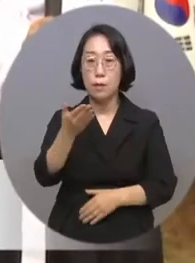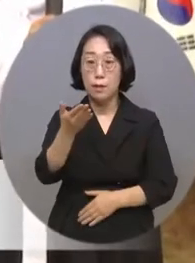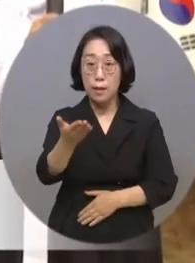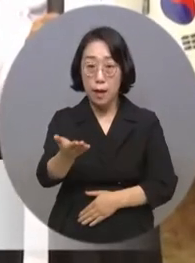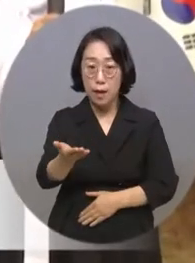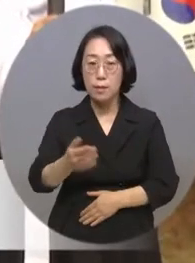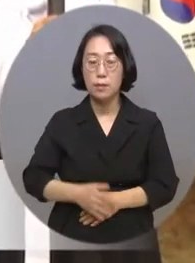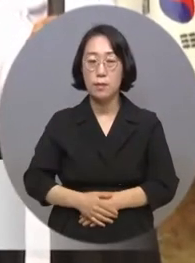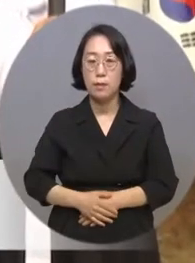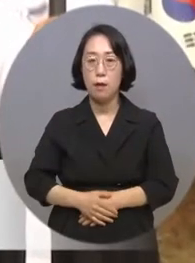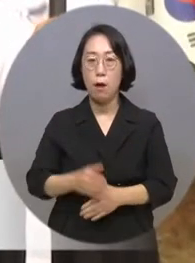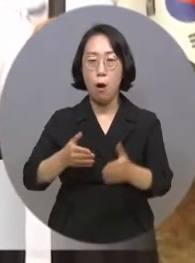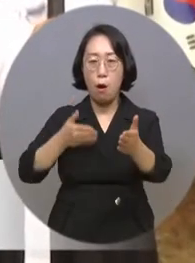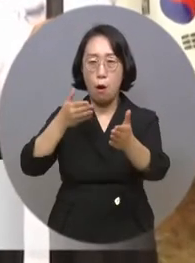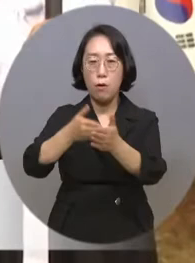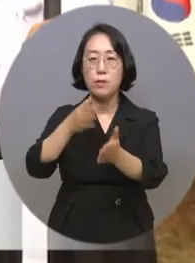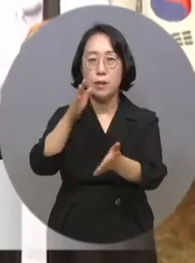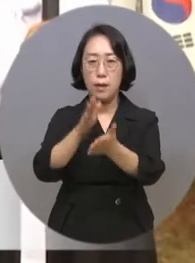넋은 언제나